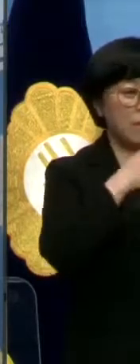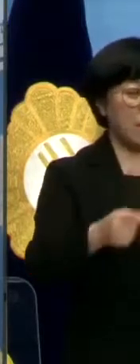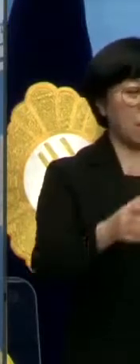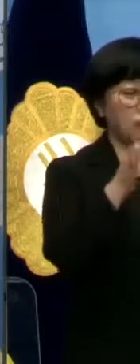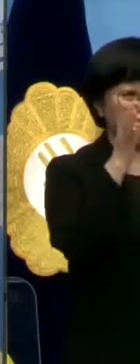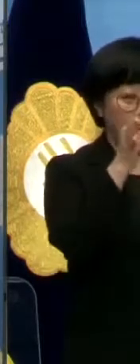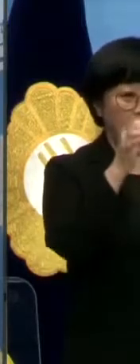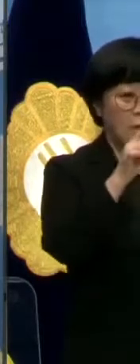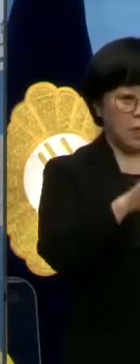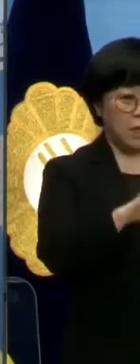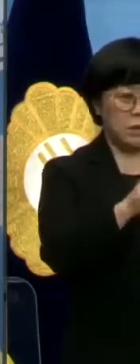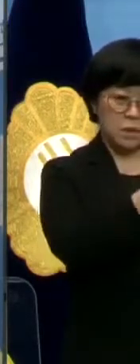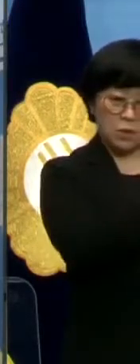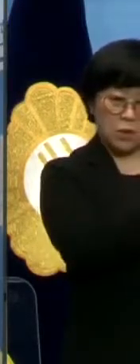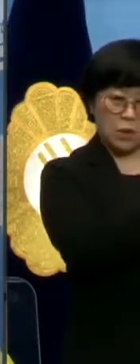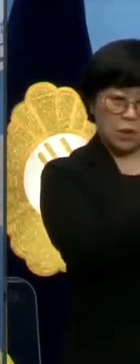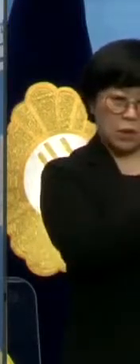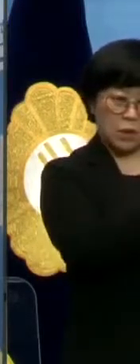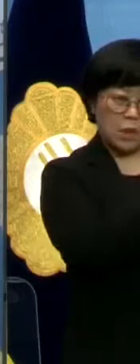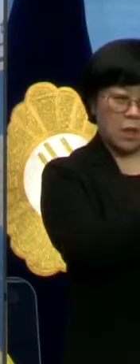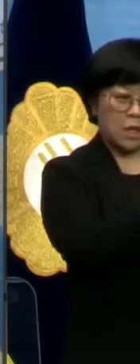따른 지원의